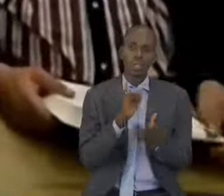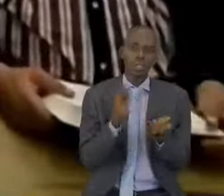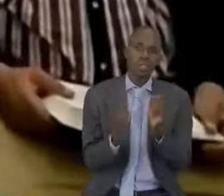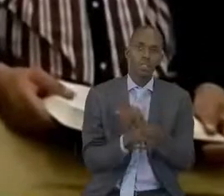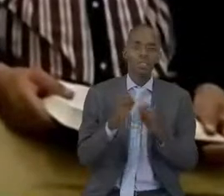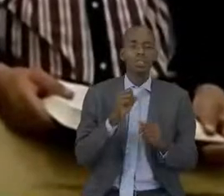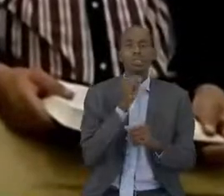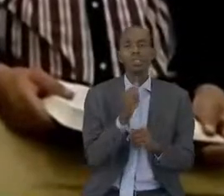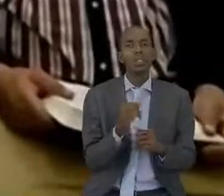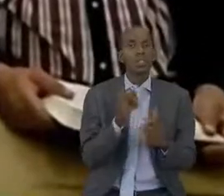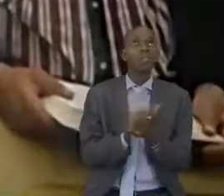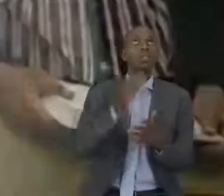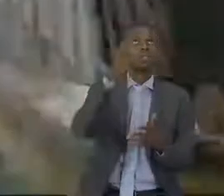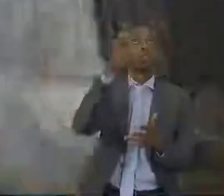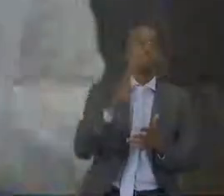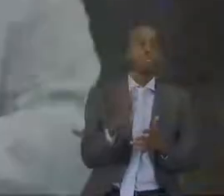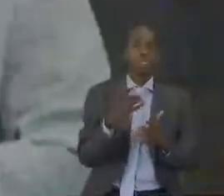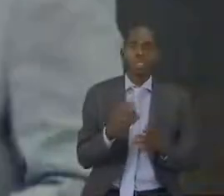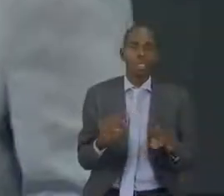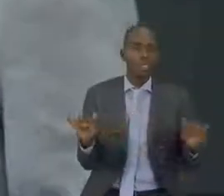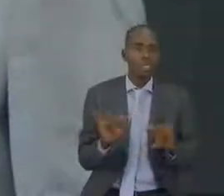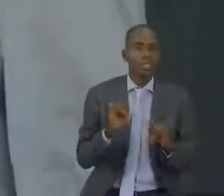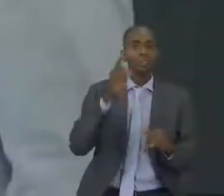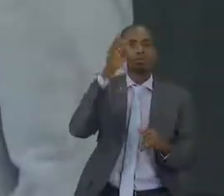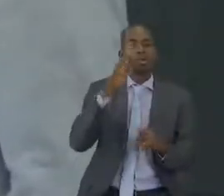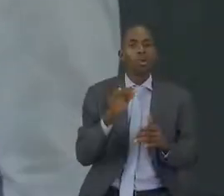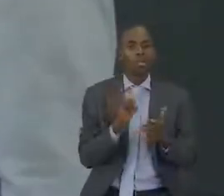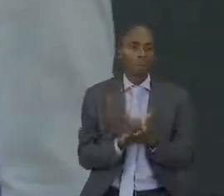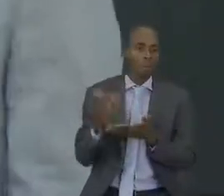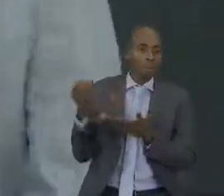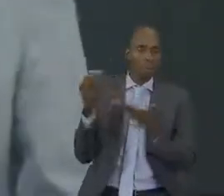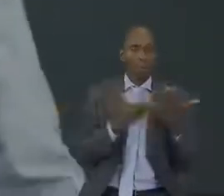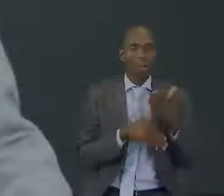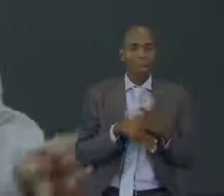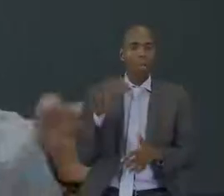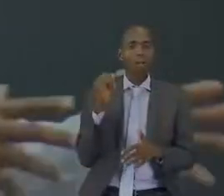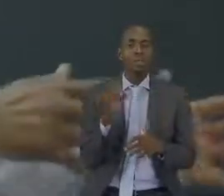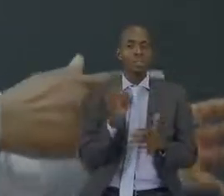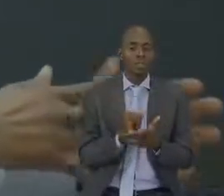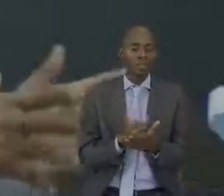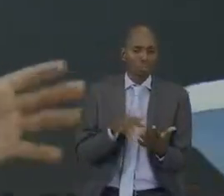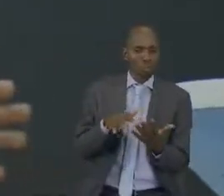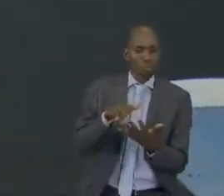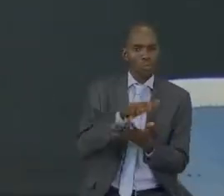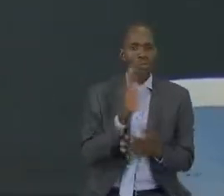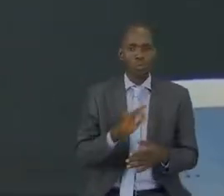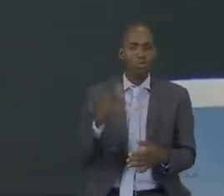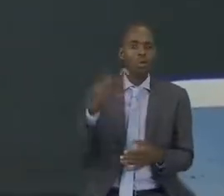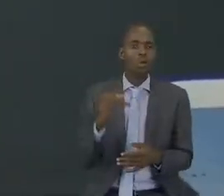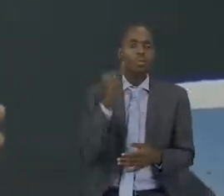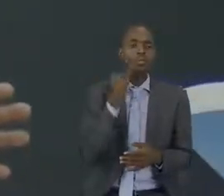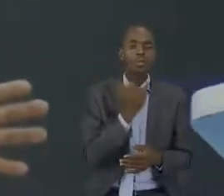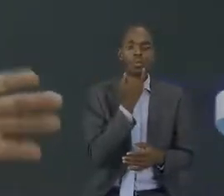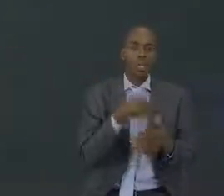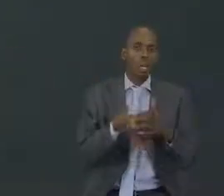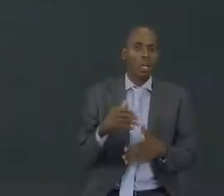Ce Dieu, le même Dieu qui a fait sortir ses enfants d'Israël de leur